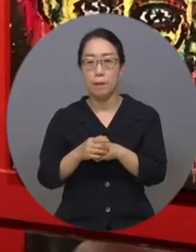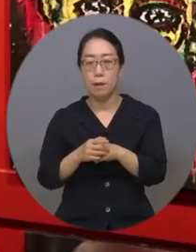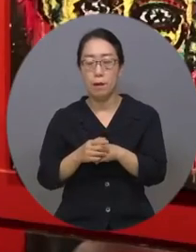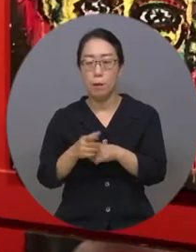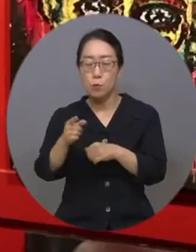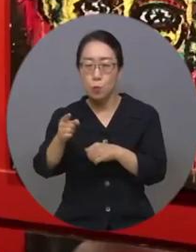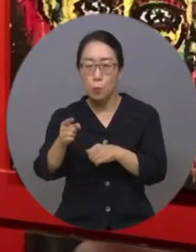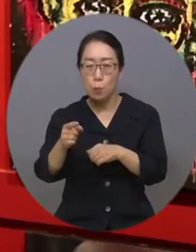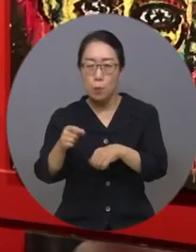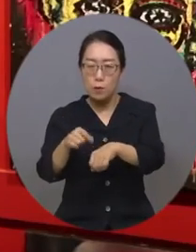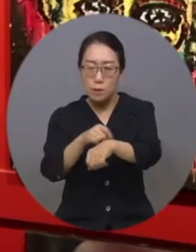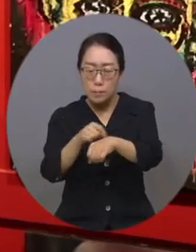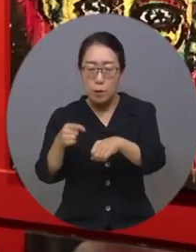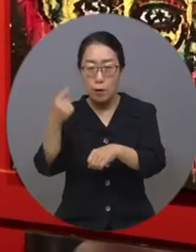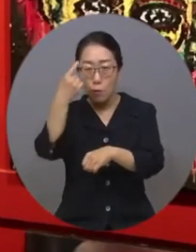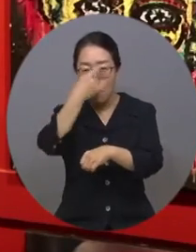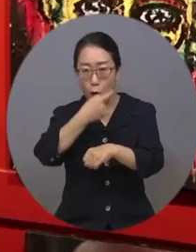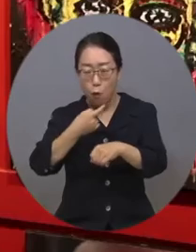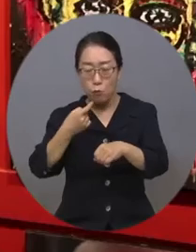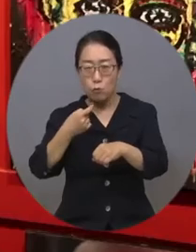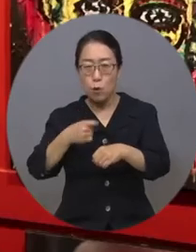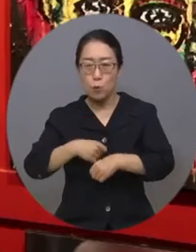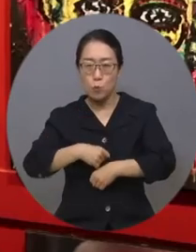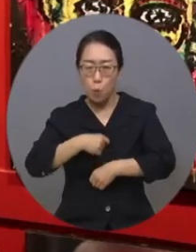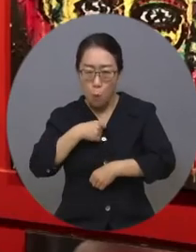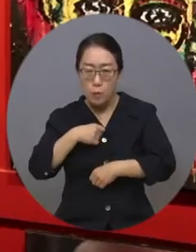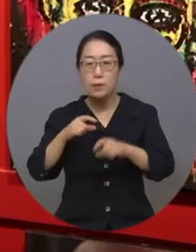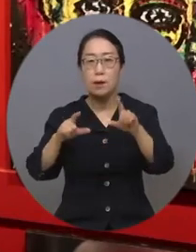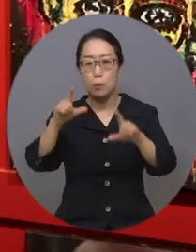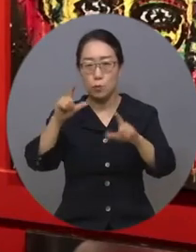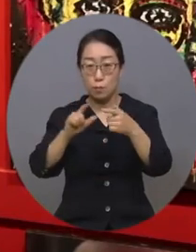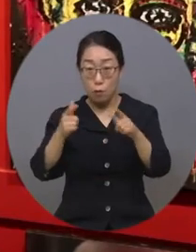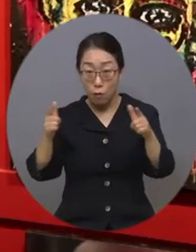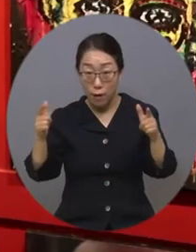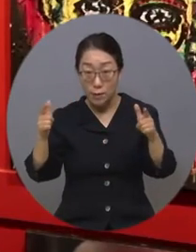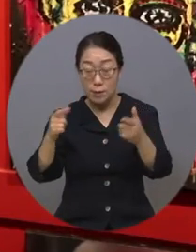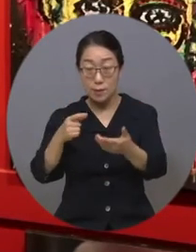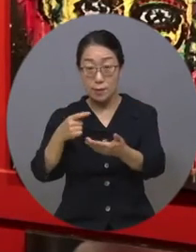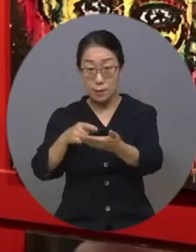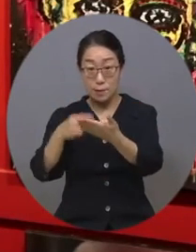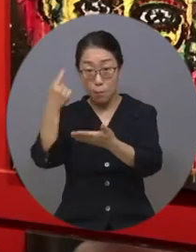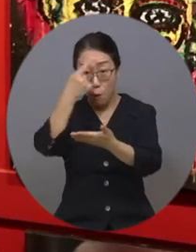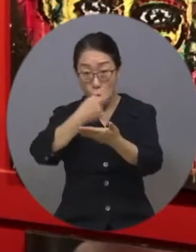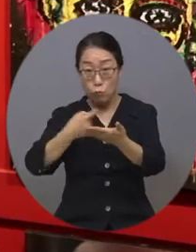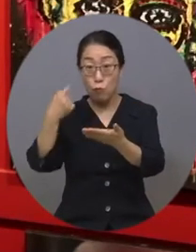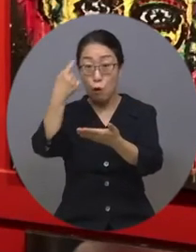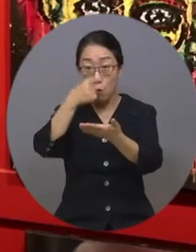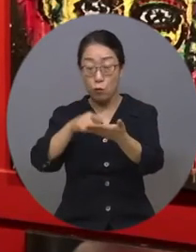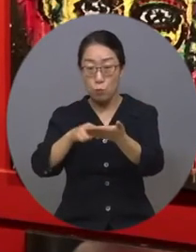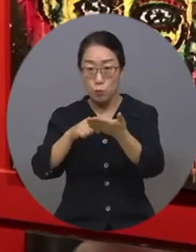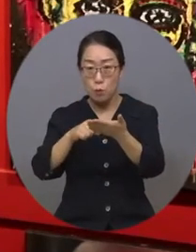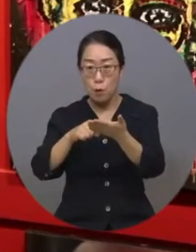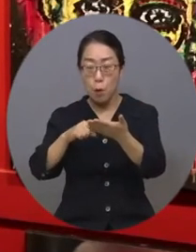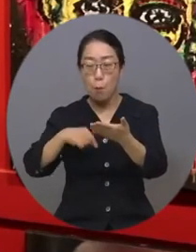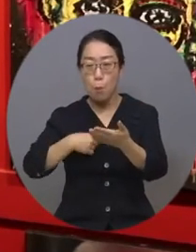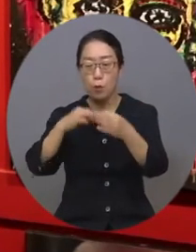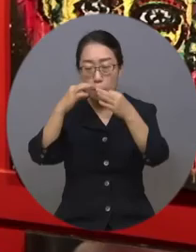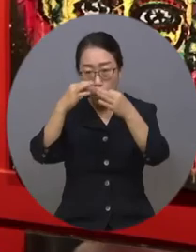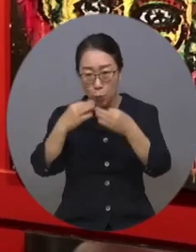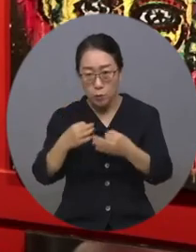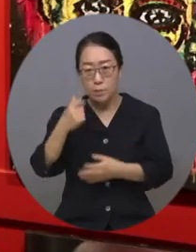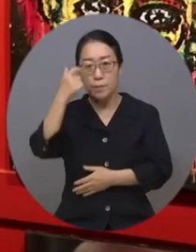인위적이고 가식적인 표정이 아닌 진솔한 모습을 담은 작품들은 다양한 자화상을 통해 진정한